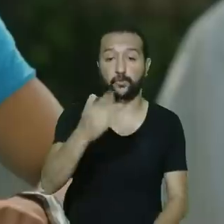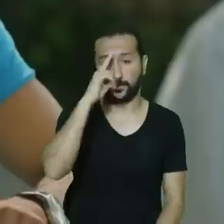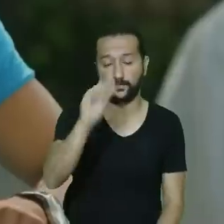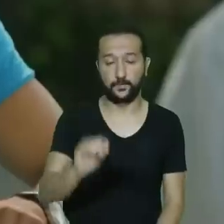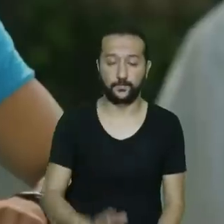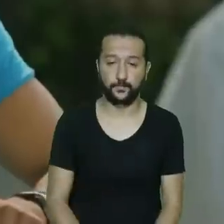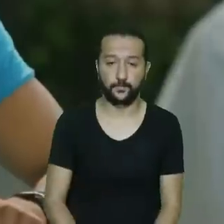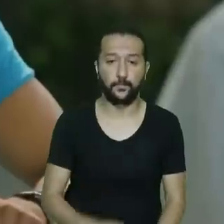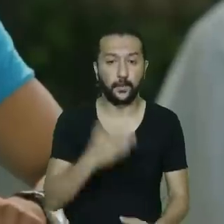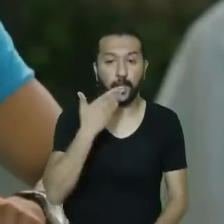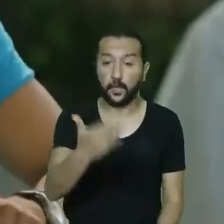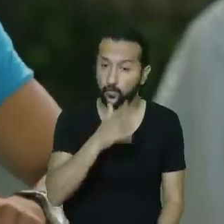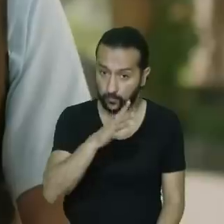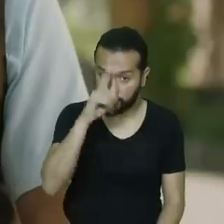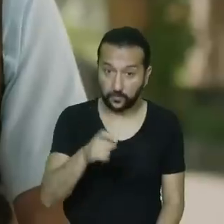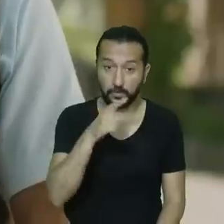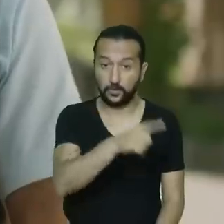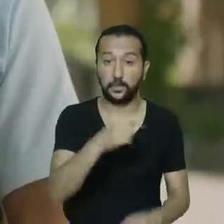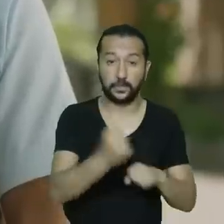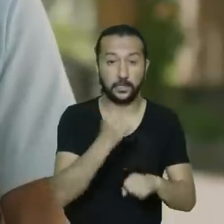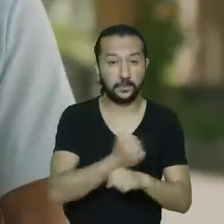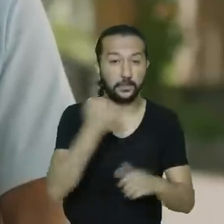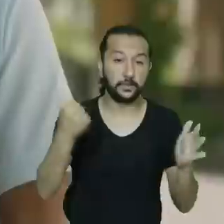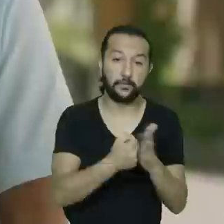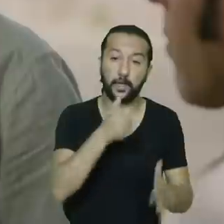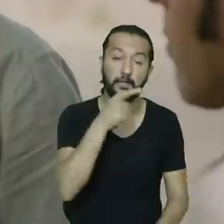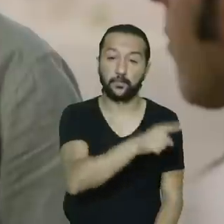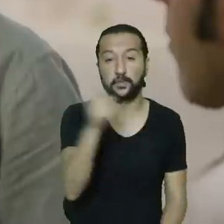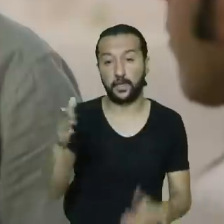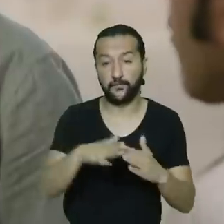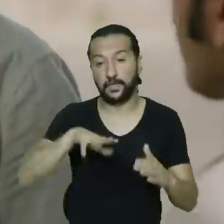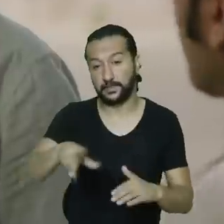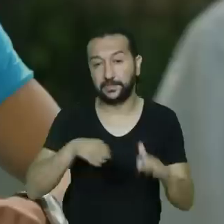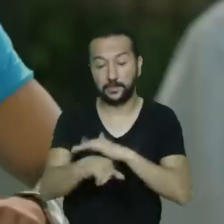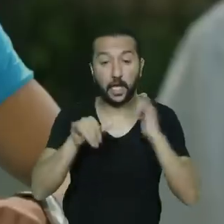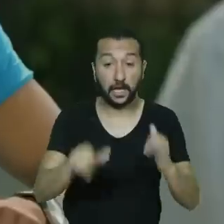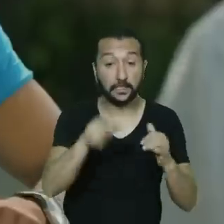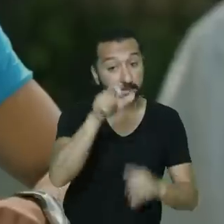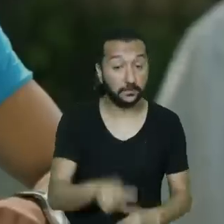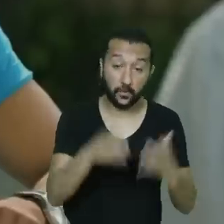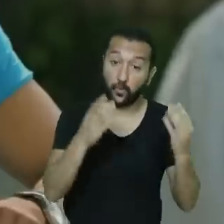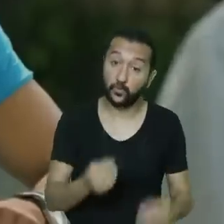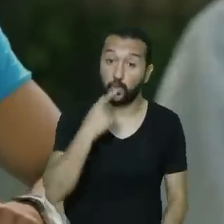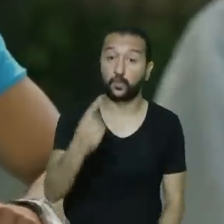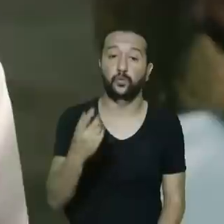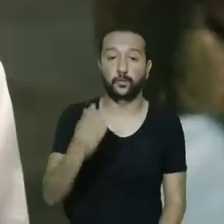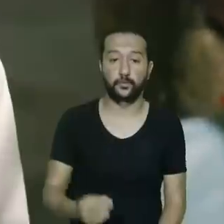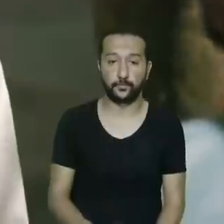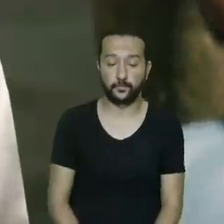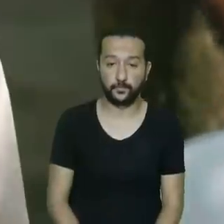ben. Ne diyor biliyor musun? Ya bu heykeli çarpan adamlarla sizin eve giren hırsızla aynı adamlası dep duru.